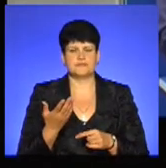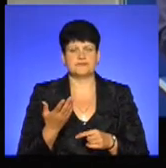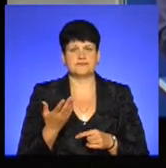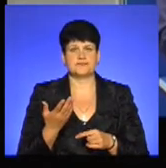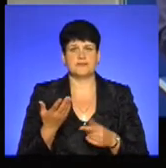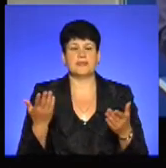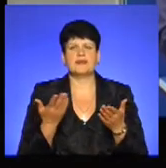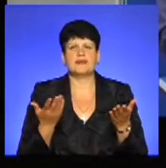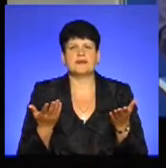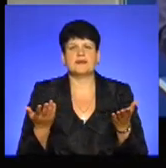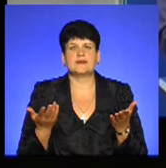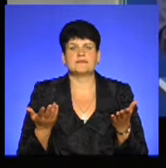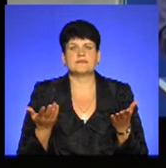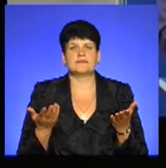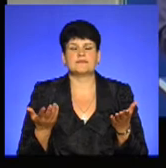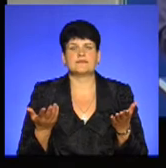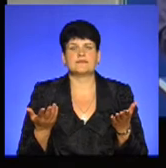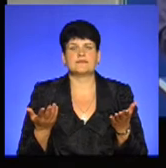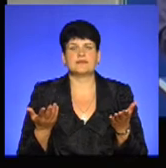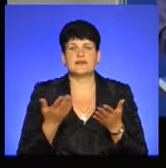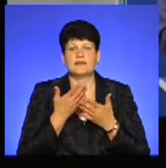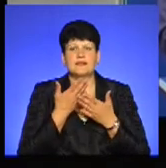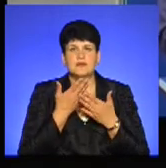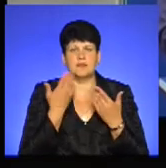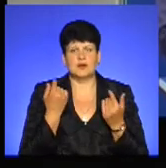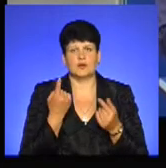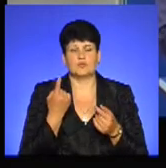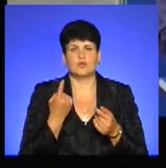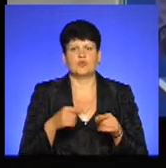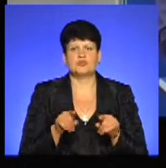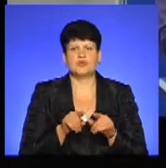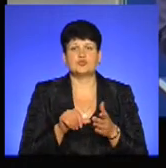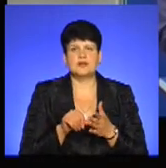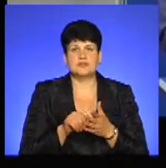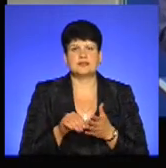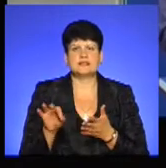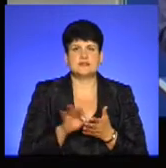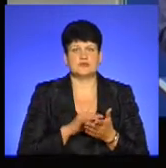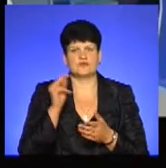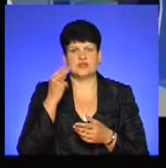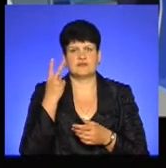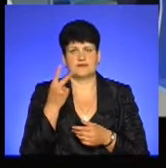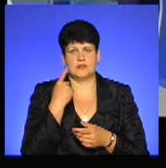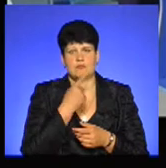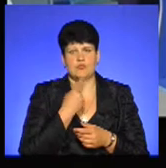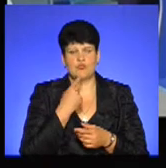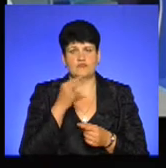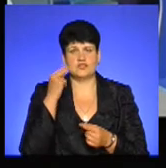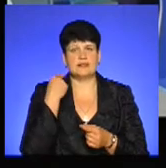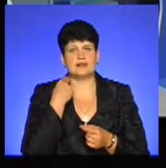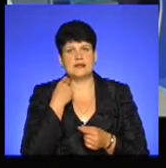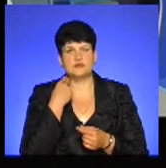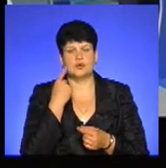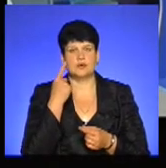які немає, напевно, жодного учасника, який одночасно вивчає ці дві мови. Як правило, вивчають англійську і